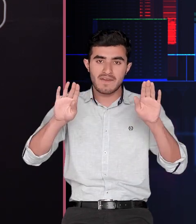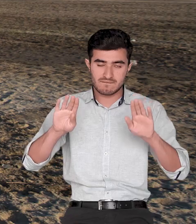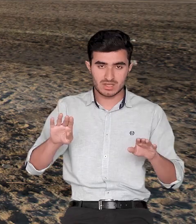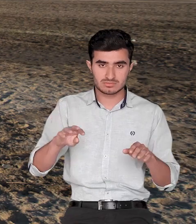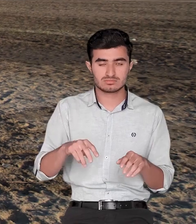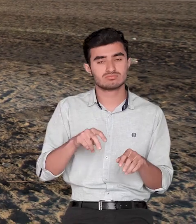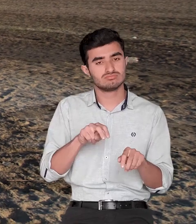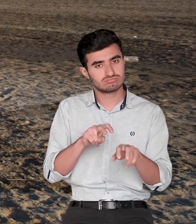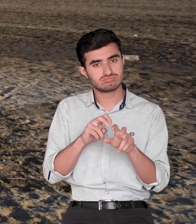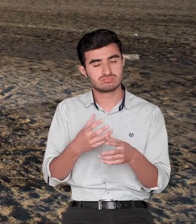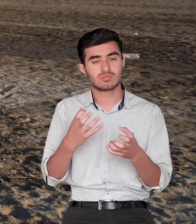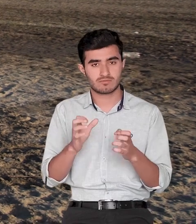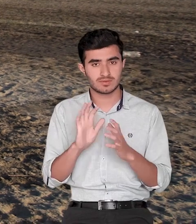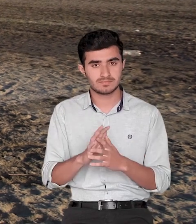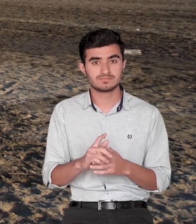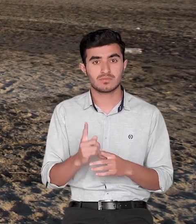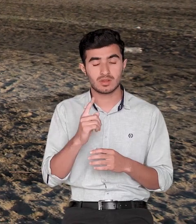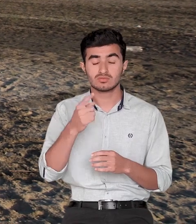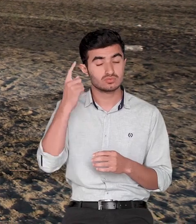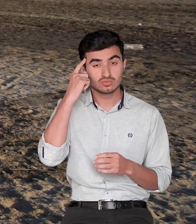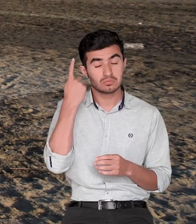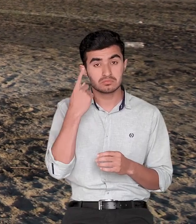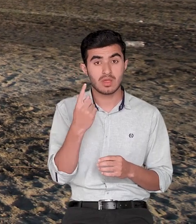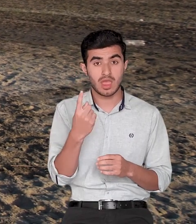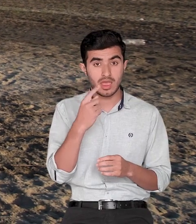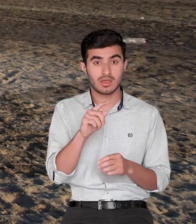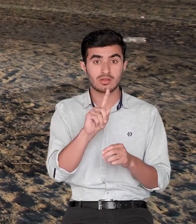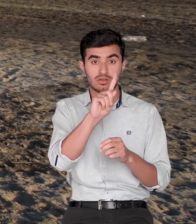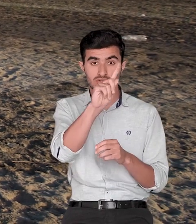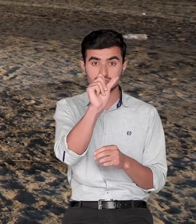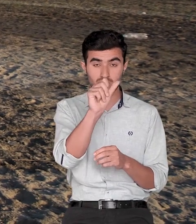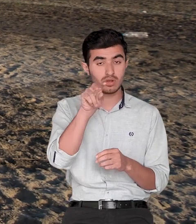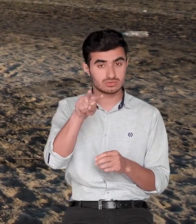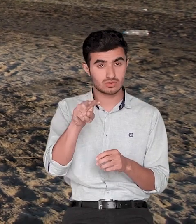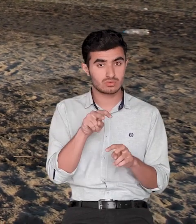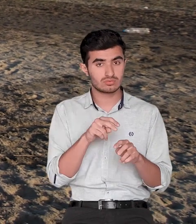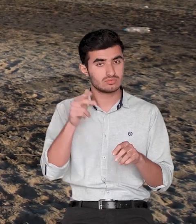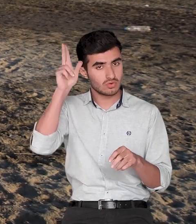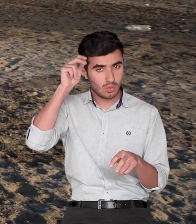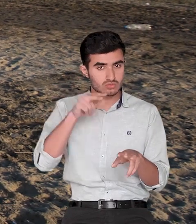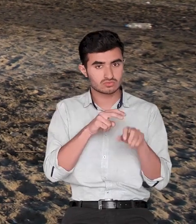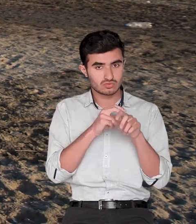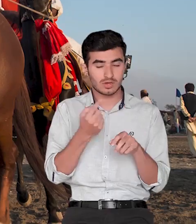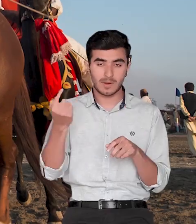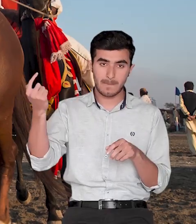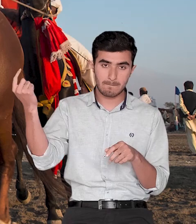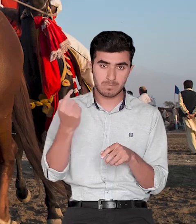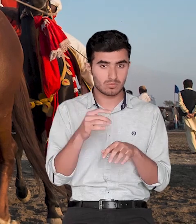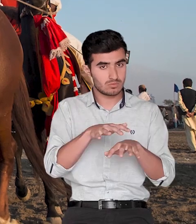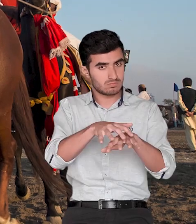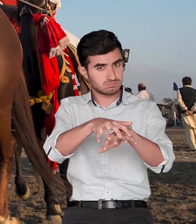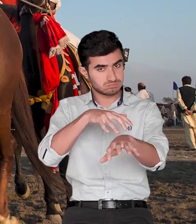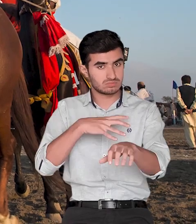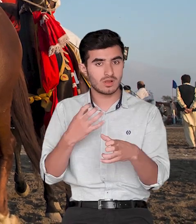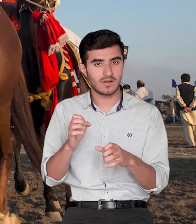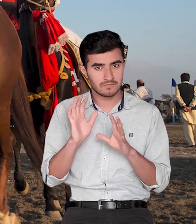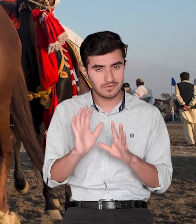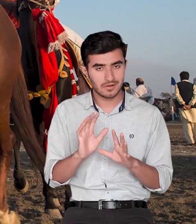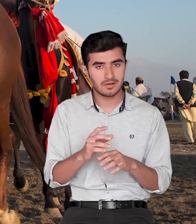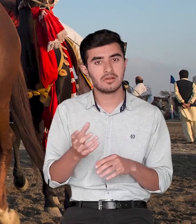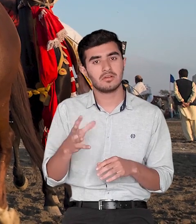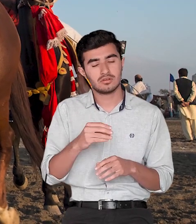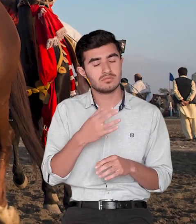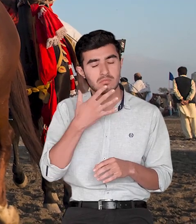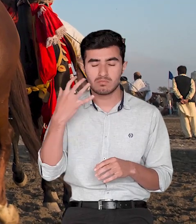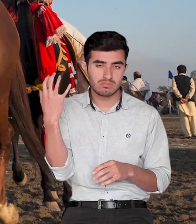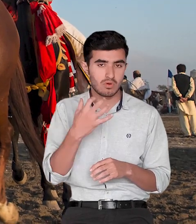और मतलब खूबसूरत घोड़े, खूबसूरत राइडर्स, और उनकी अपनी डिफरेंट कलर्स में उनके टर्बन्स हैं, उनकी वेस्ट कोट्स हैं,